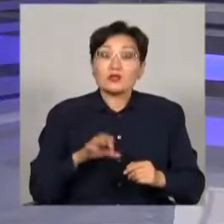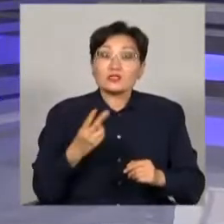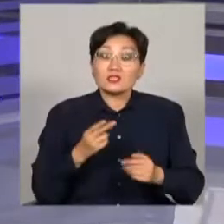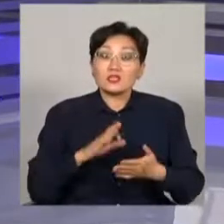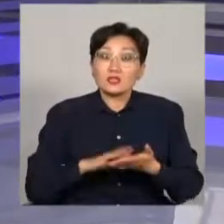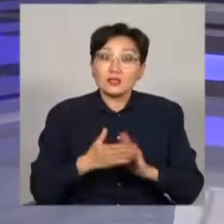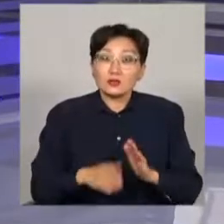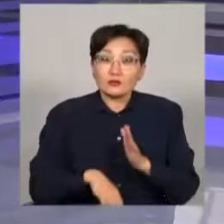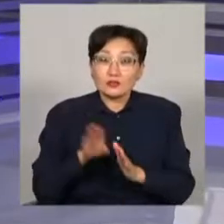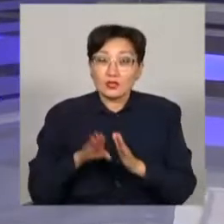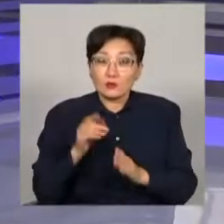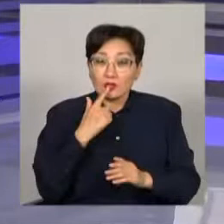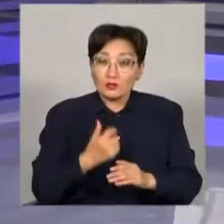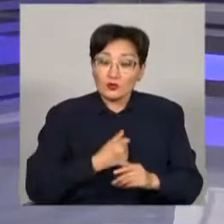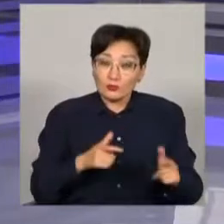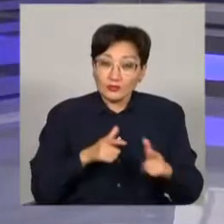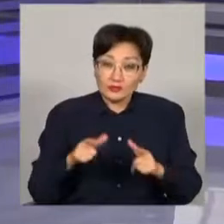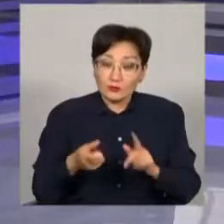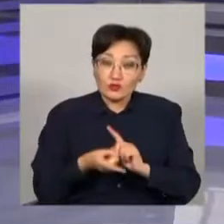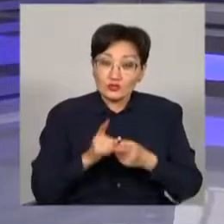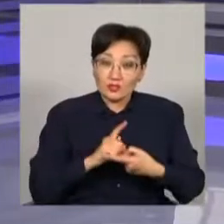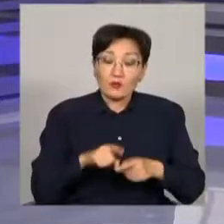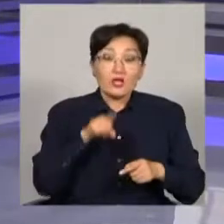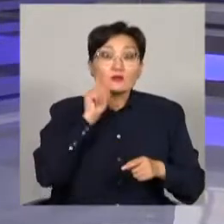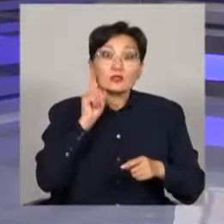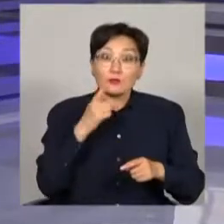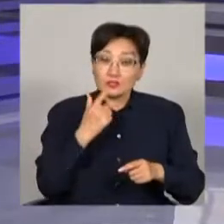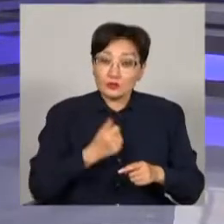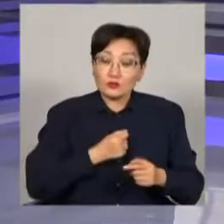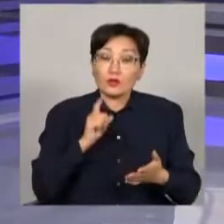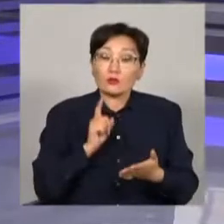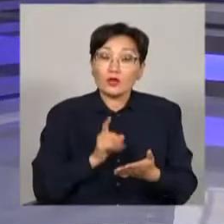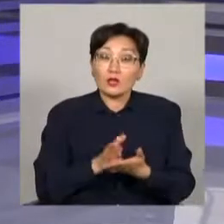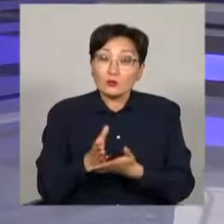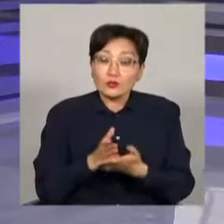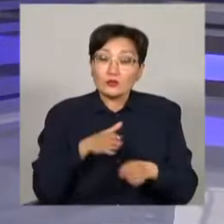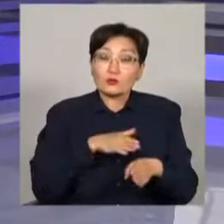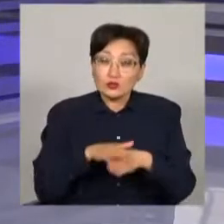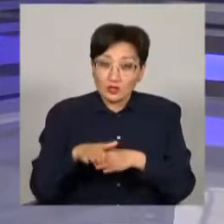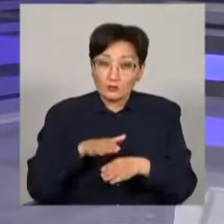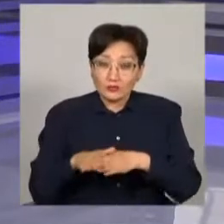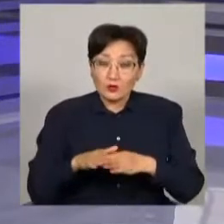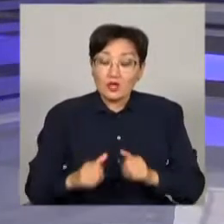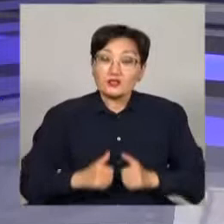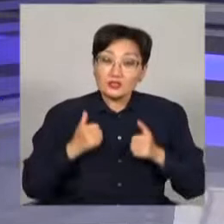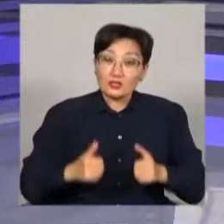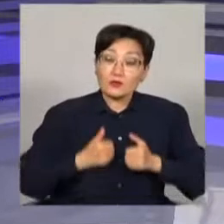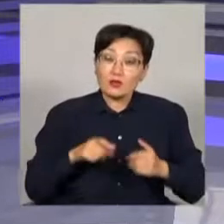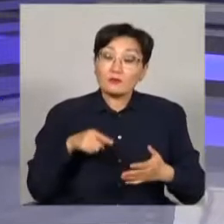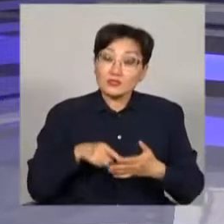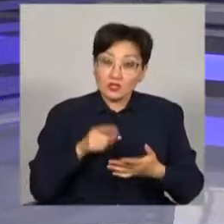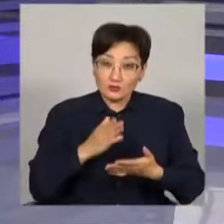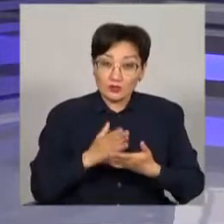арттыру, жауынгерлік дайындықты өзгерту, сондай-ақ жастарды әскери борышын орындауға ынталандыру мәселелері де